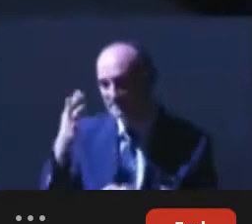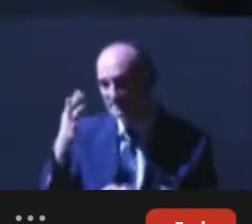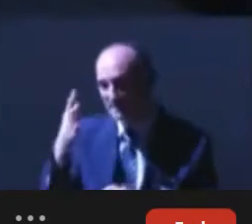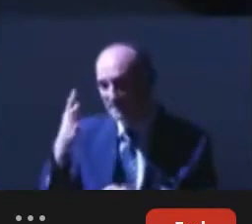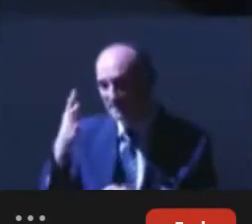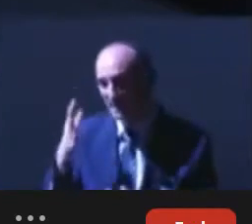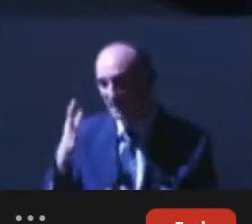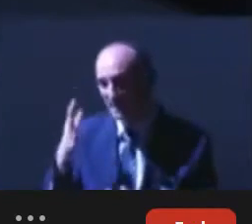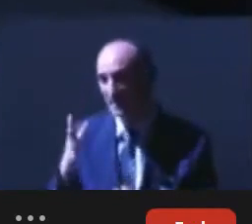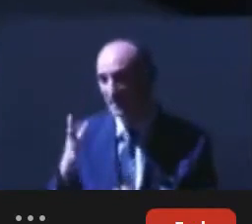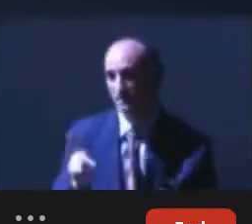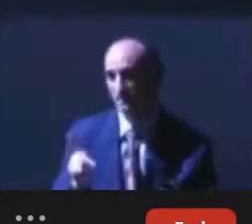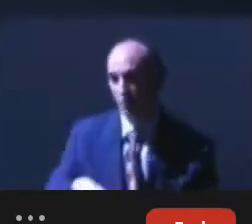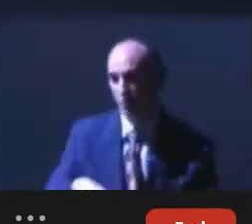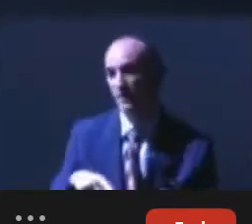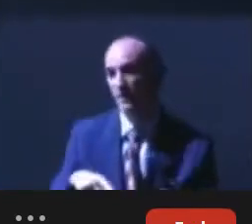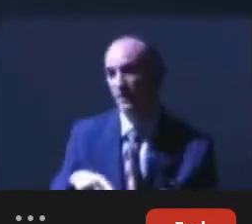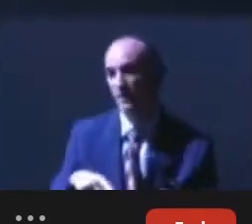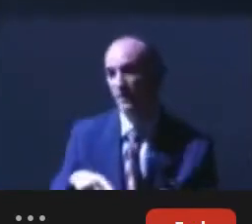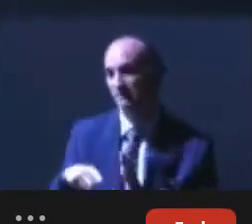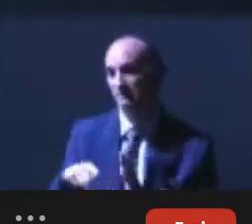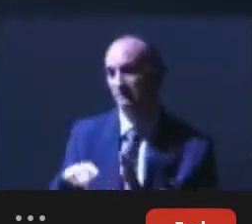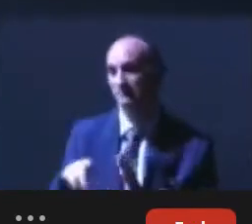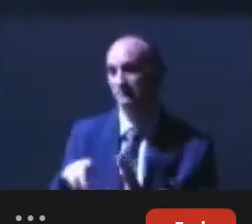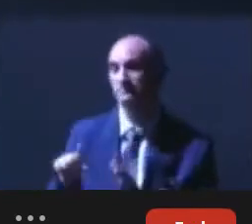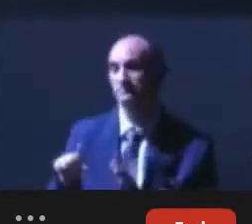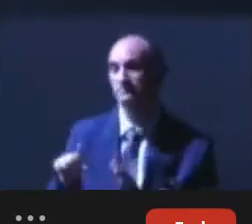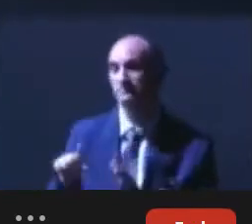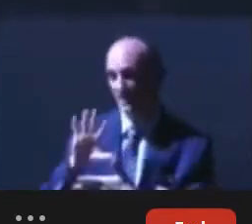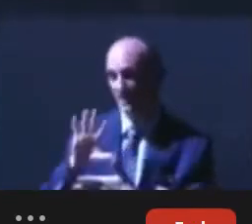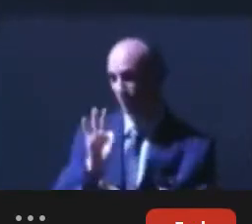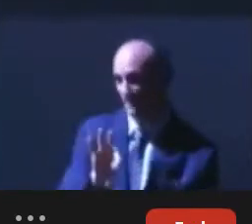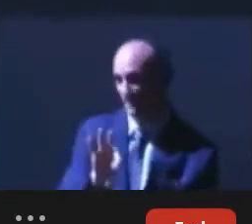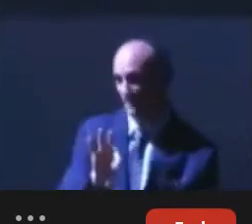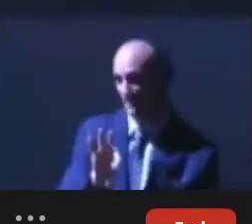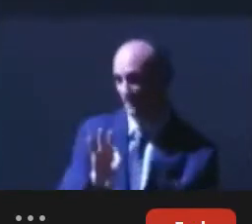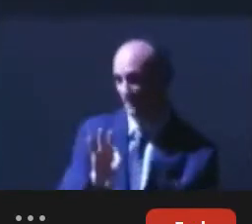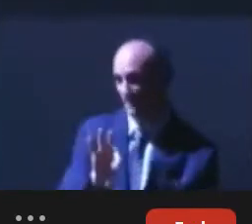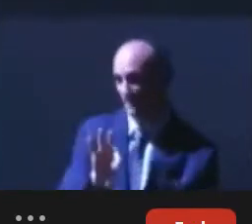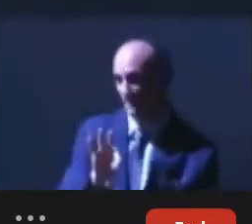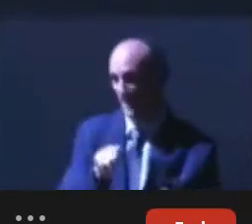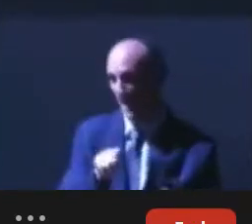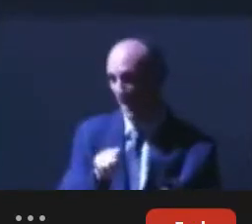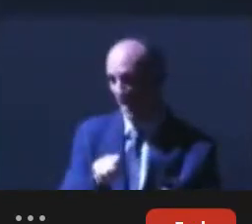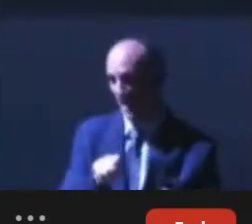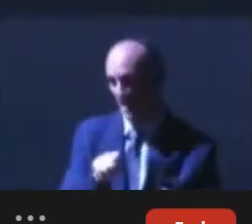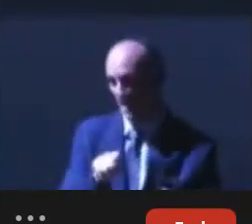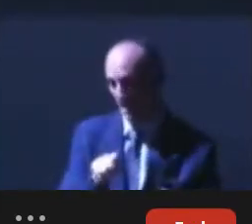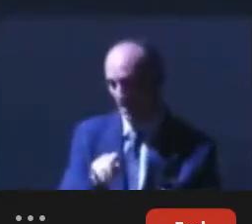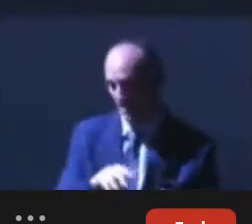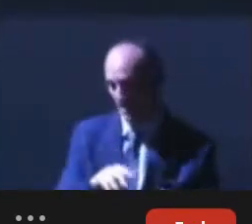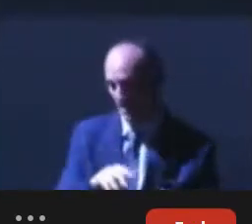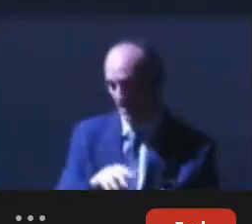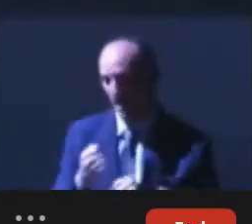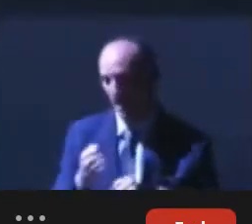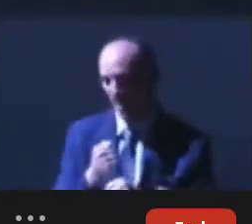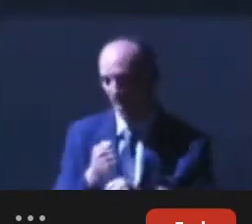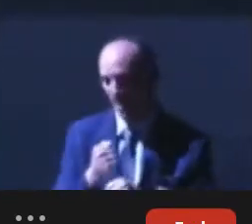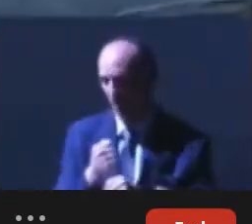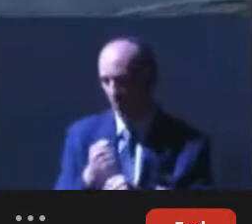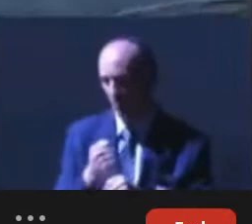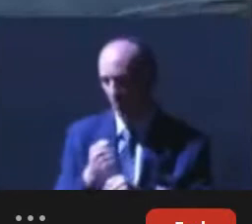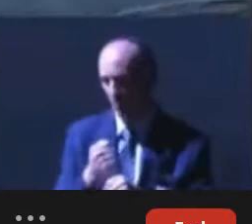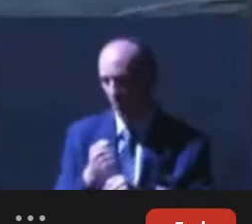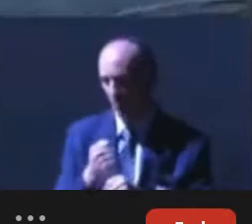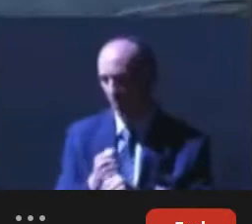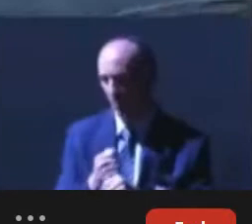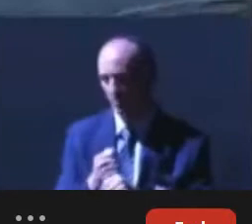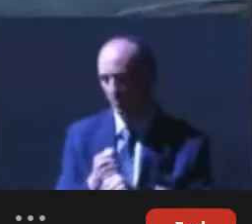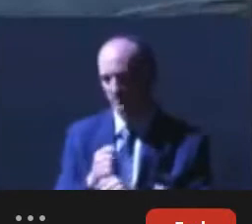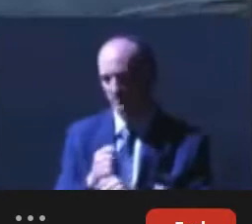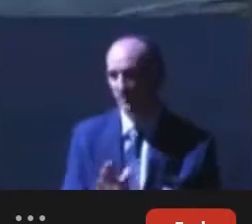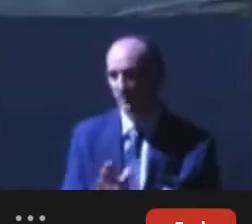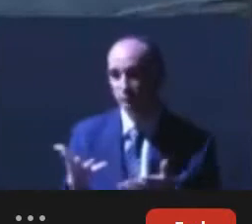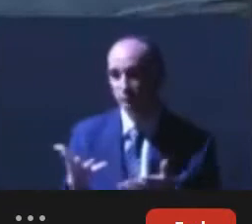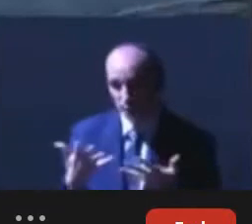ở nước Mỹ Latin mà cũng được công nhận thì chúng ta có thể làm việc trực tiếp qua USDU chẳng hạn. Và chúng ta đang đàm phán một số